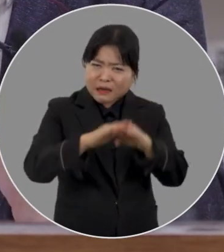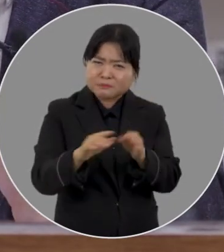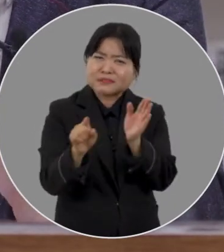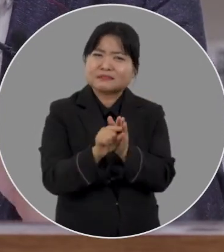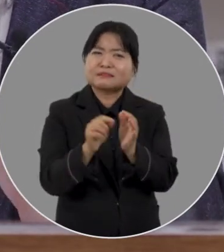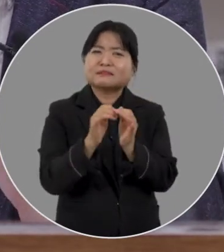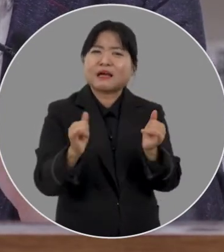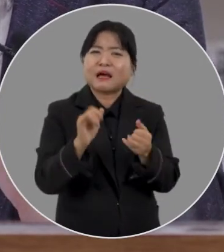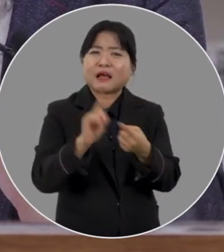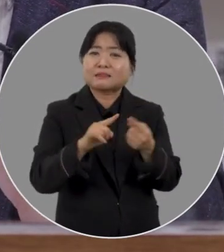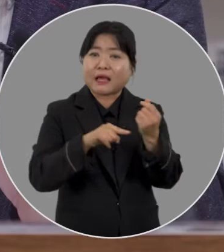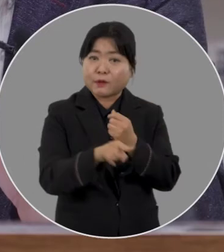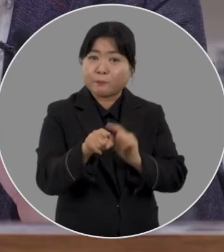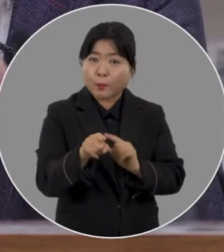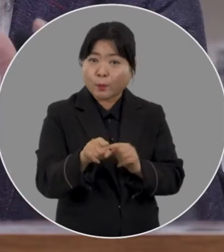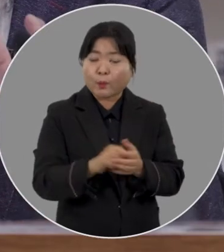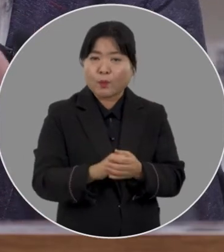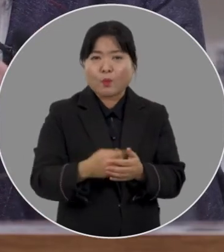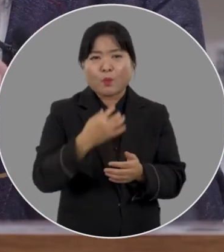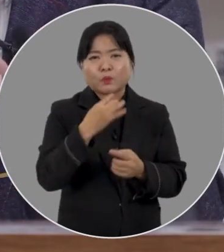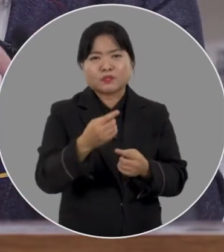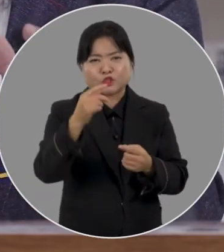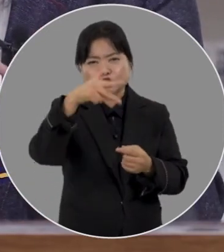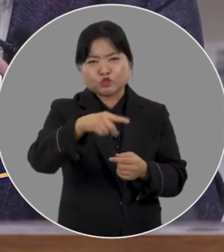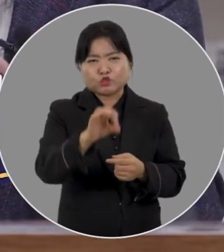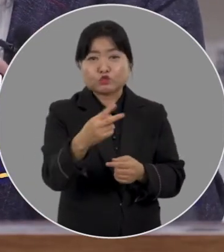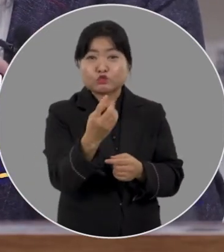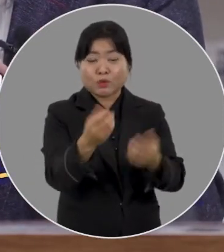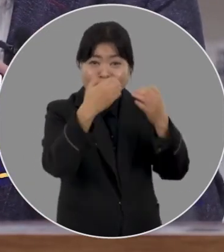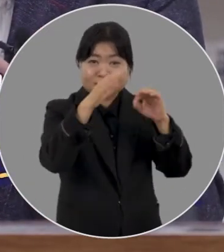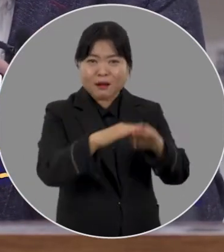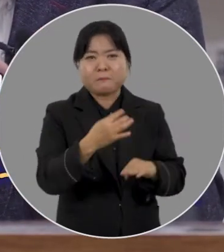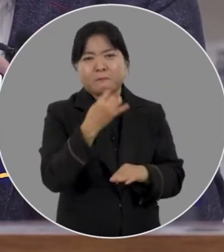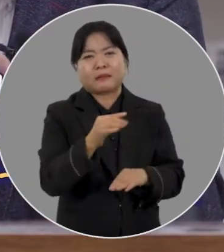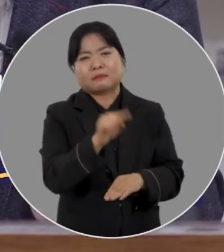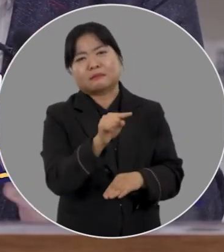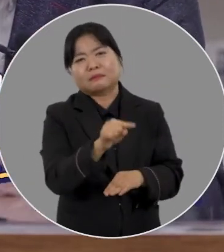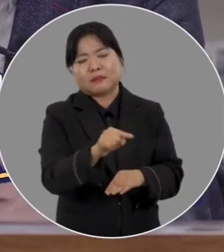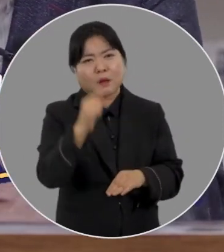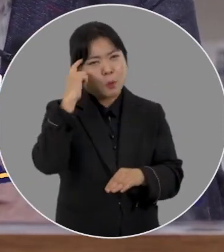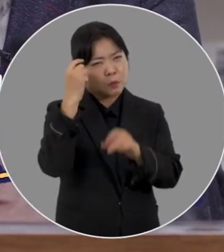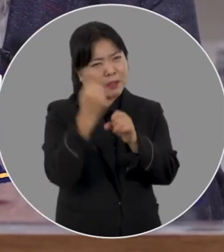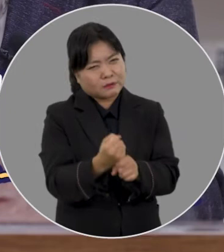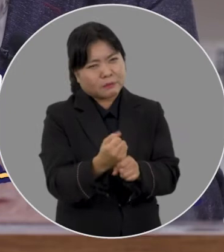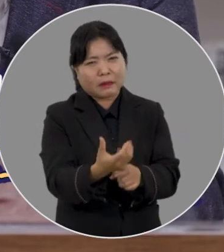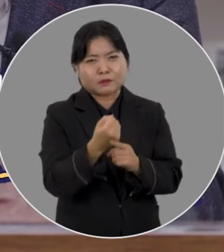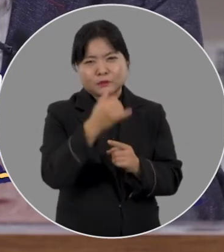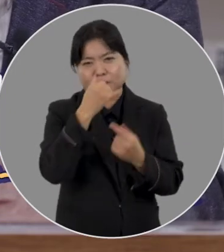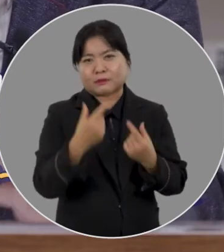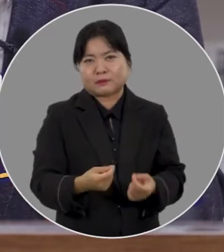신자라고 하는 개념도 네. 오로지 이제 중동 지역 이슬람에 대해서 고정관념이 있는 것이